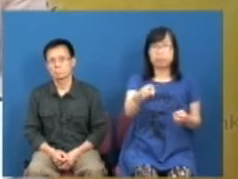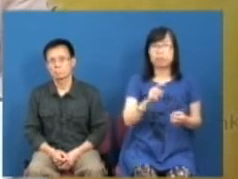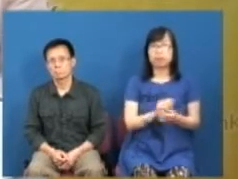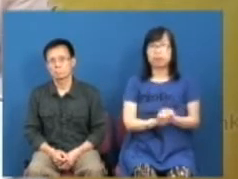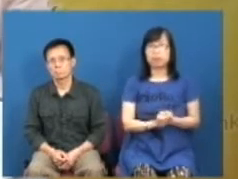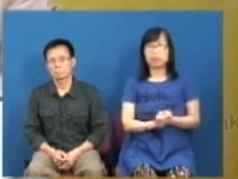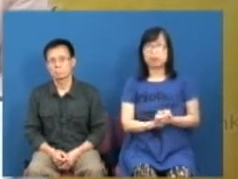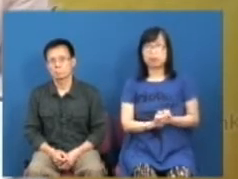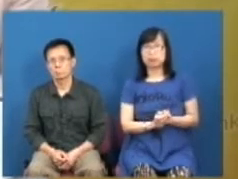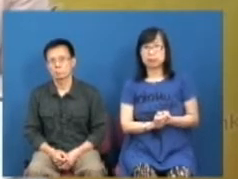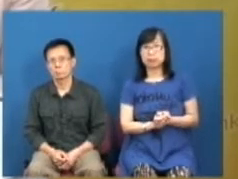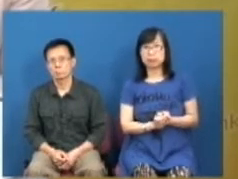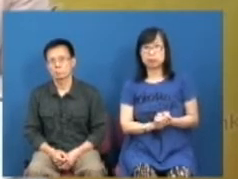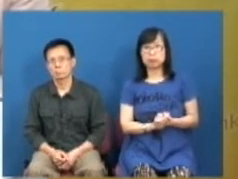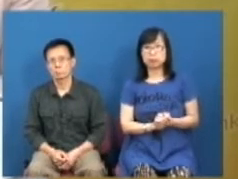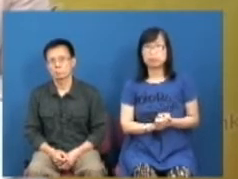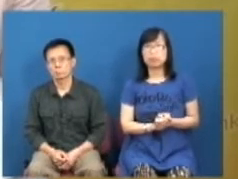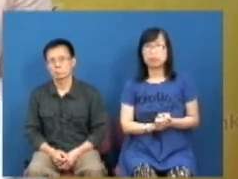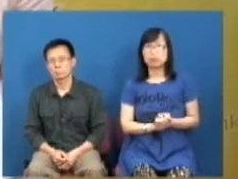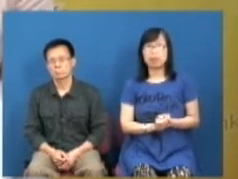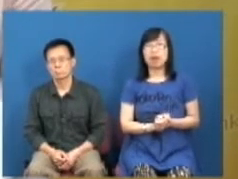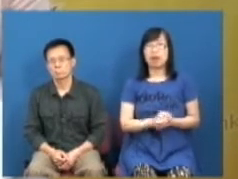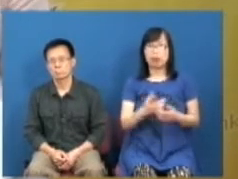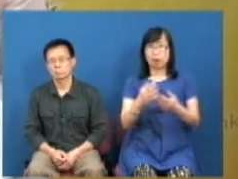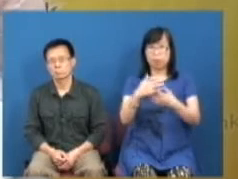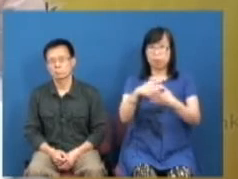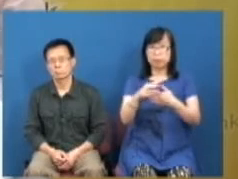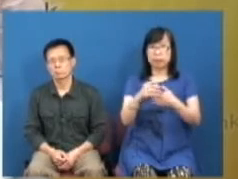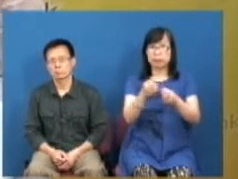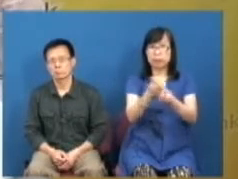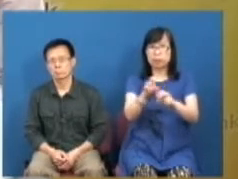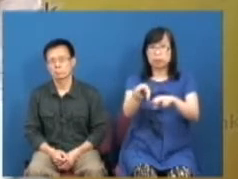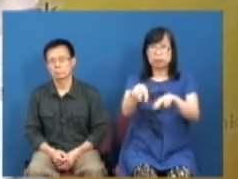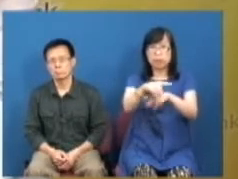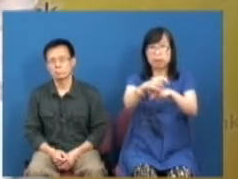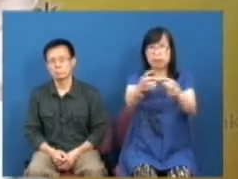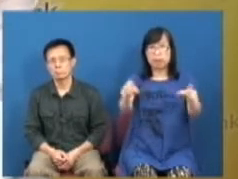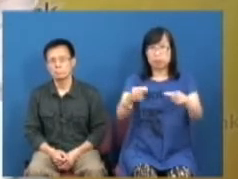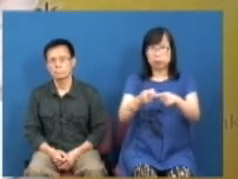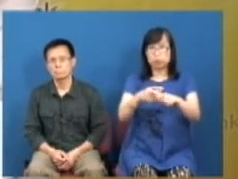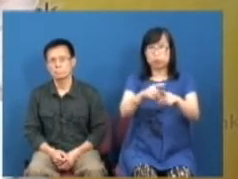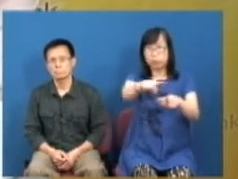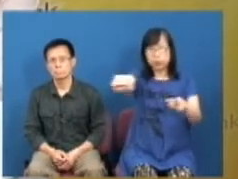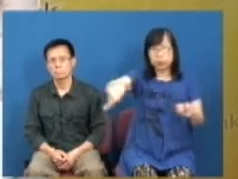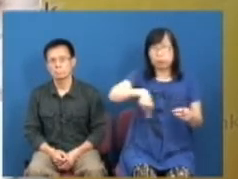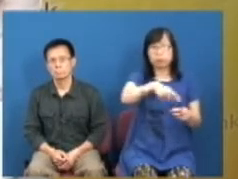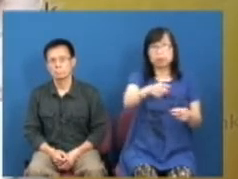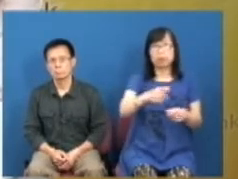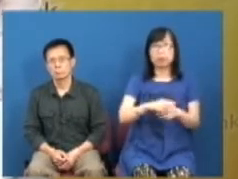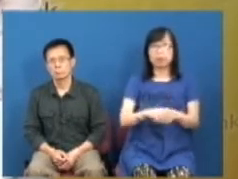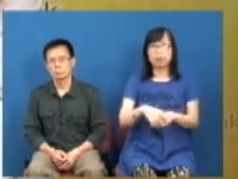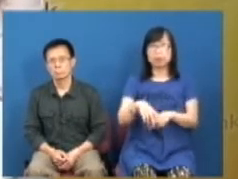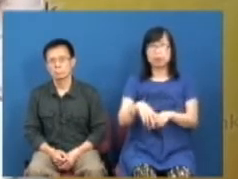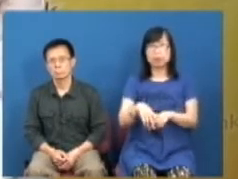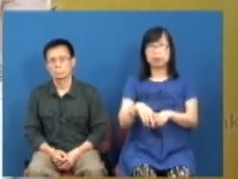個即係郊野公園裏邊嘅發展啦。咁你嗰個鬆靈係一啲唔清晰。